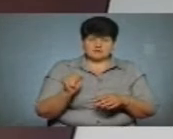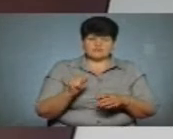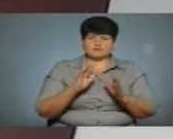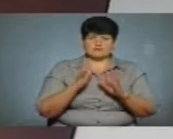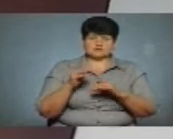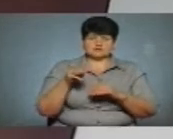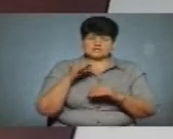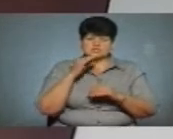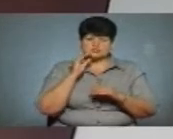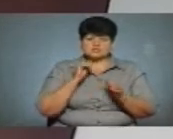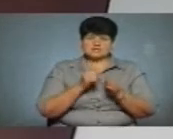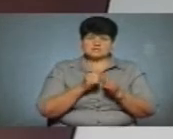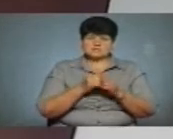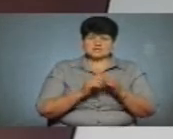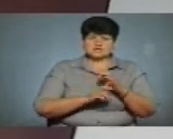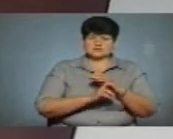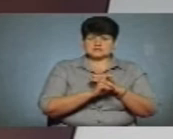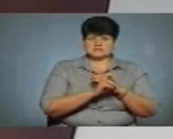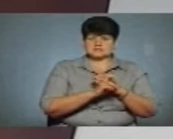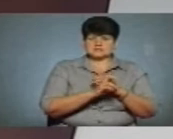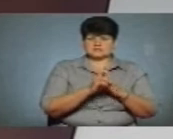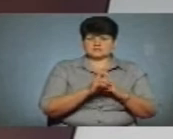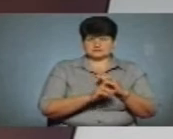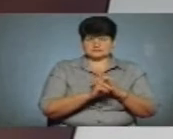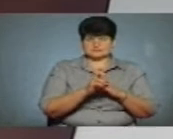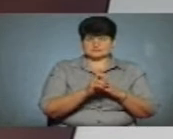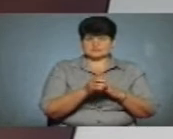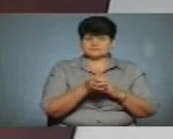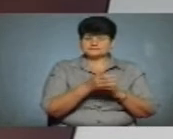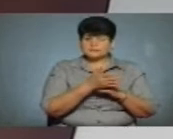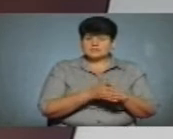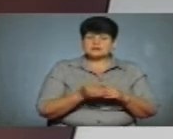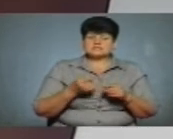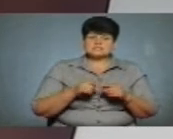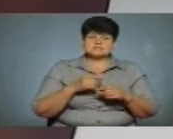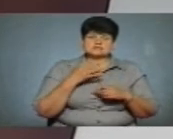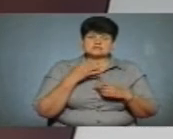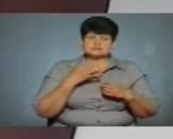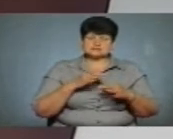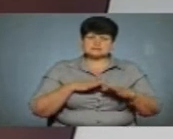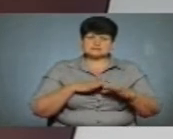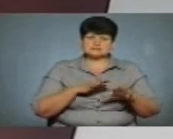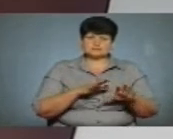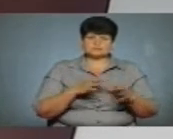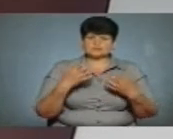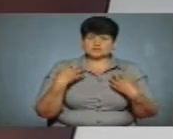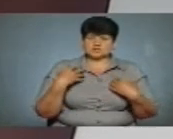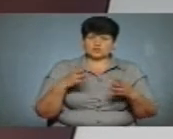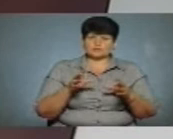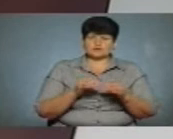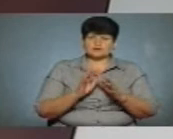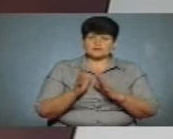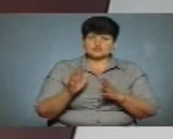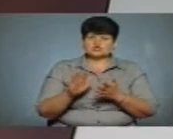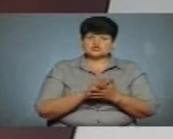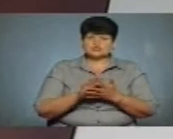Шевченка, та поблизу Надставної церкви, розповів заступник начальника комунального підприємства об'єднання парків Тарас Дячун. За його словами,